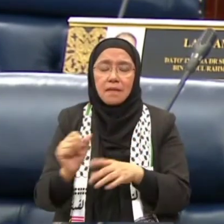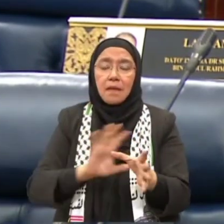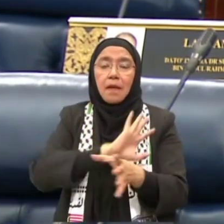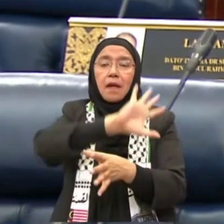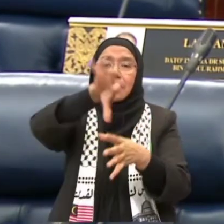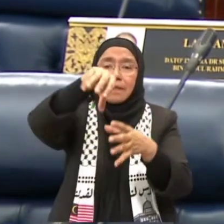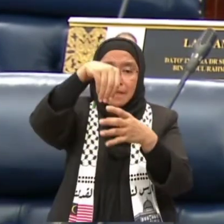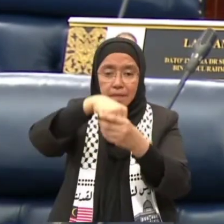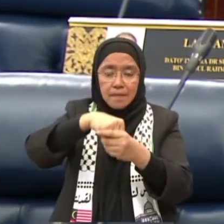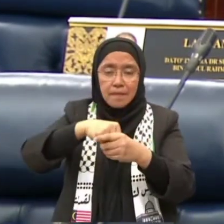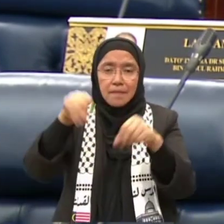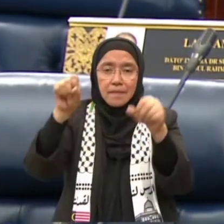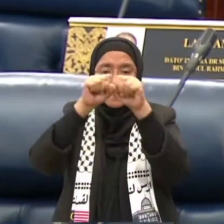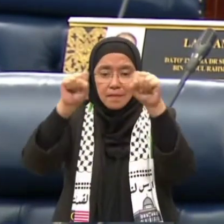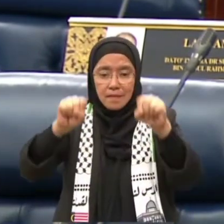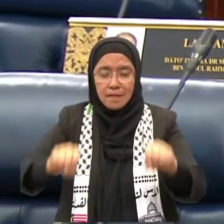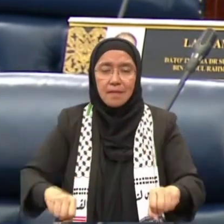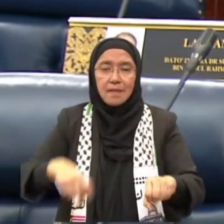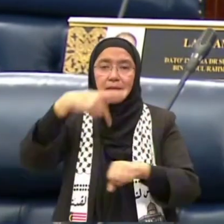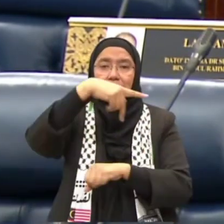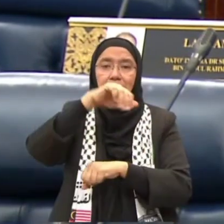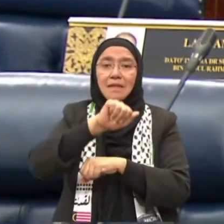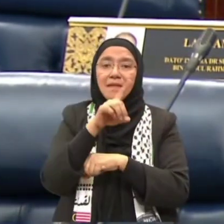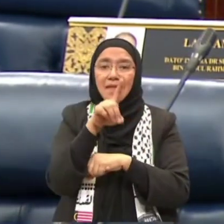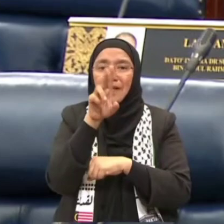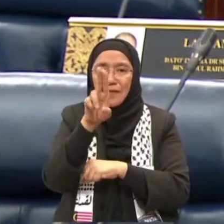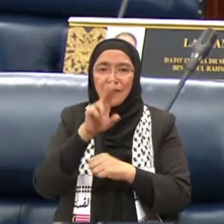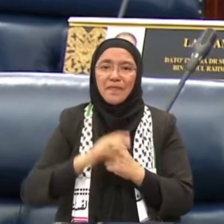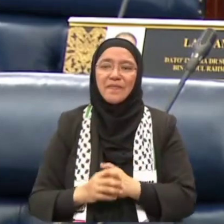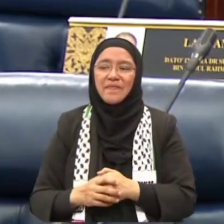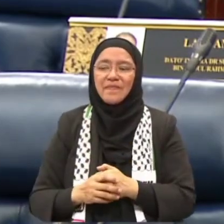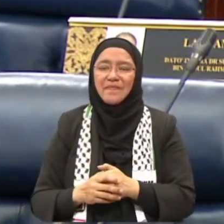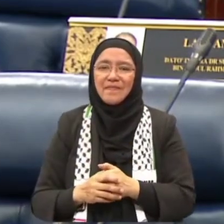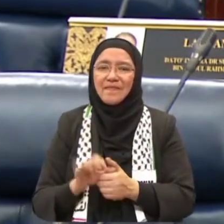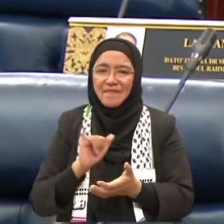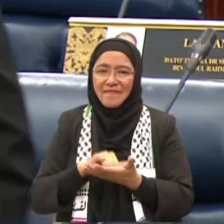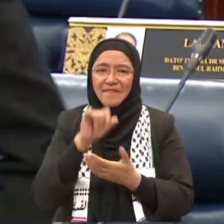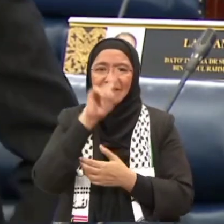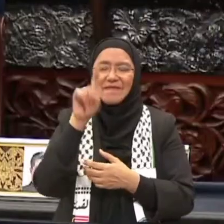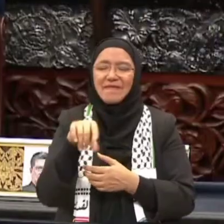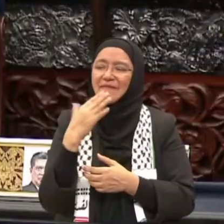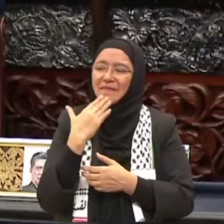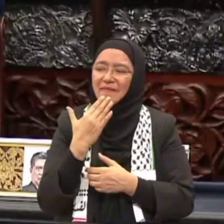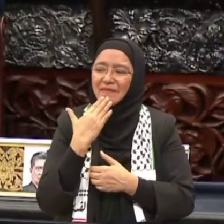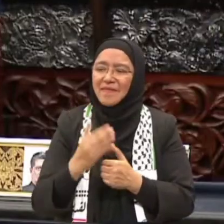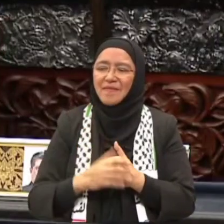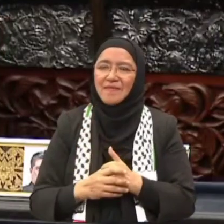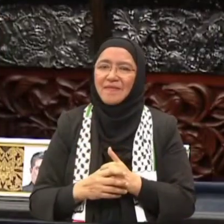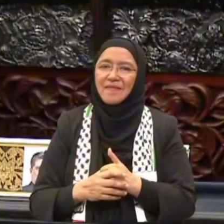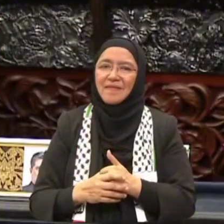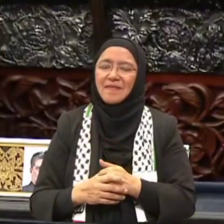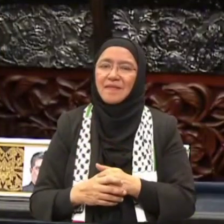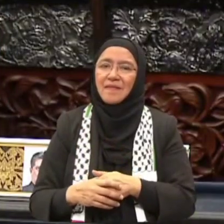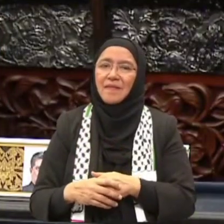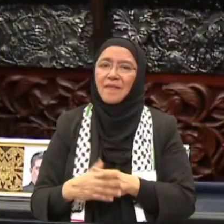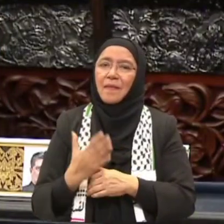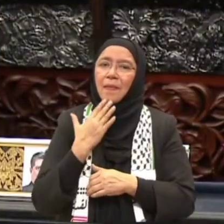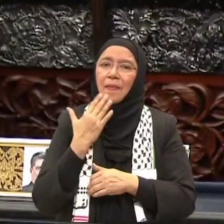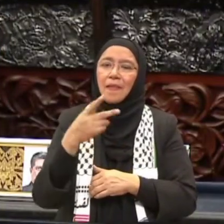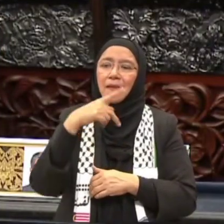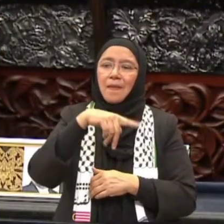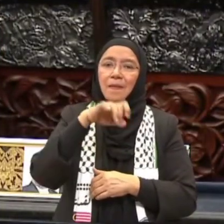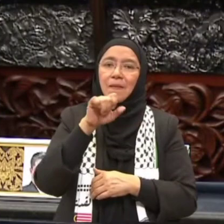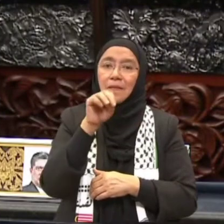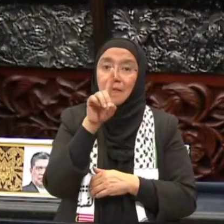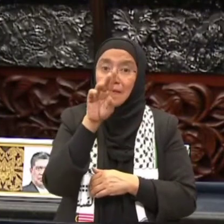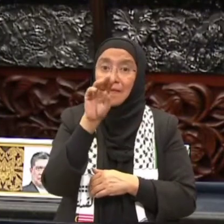dapatan sistem PADU ini. Itu soalannya. Terima kasih. Terima kasih Bendang. Bila kita